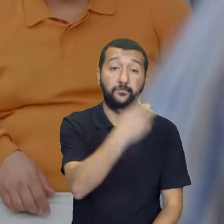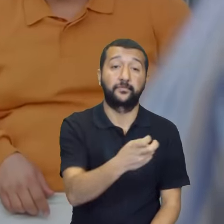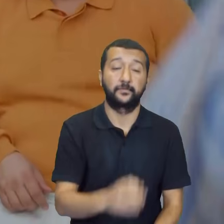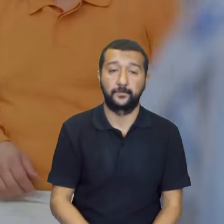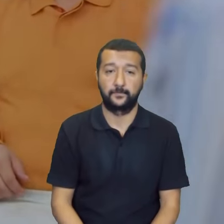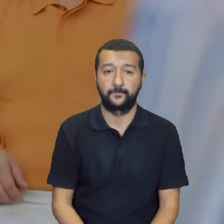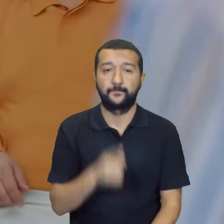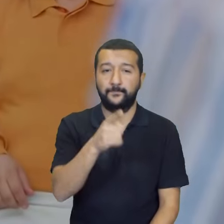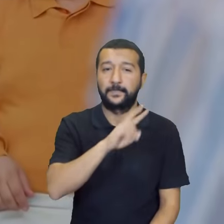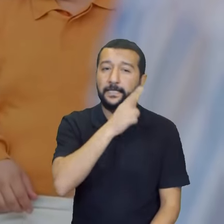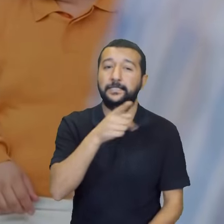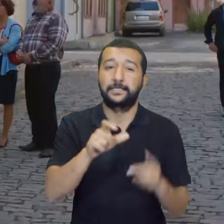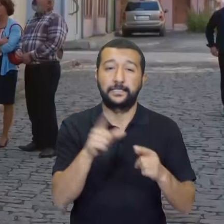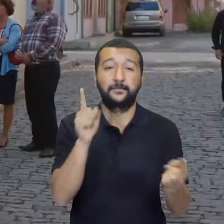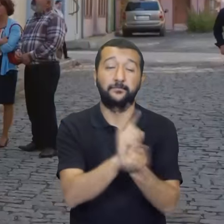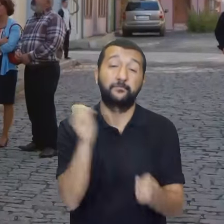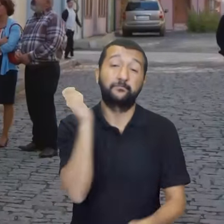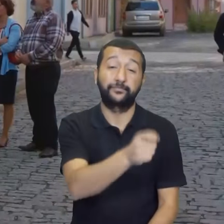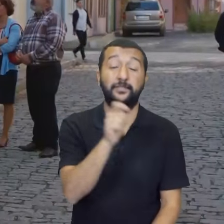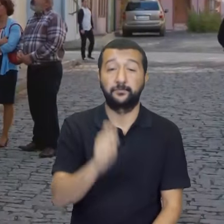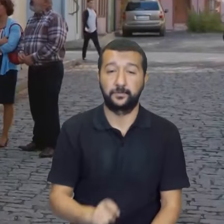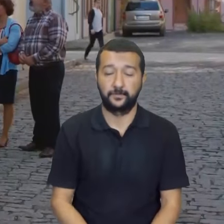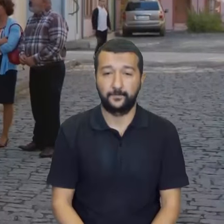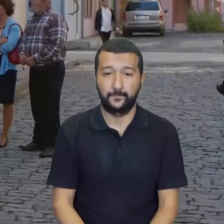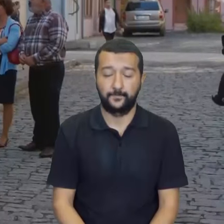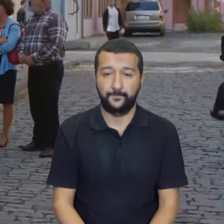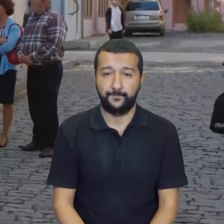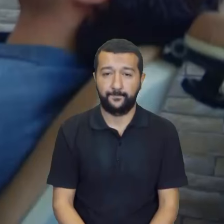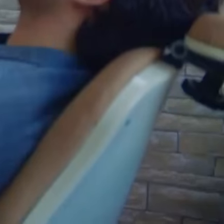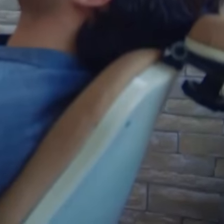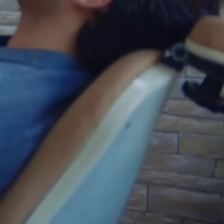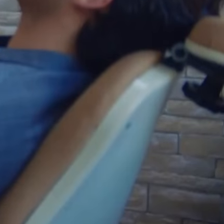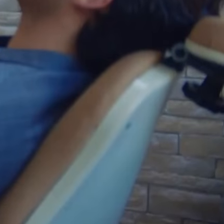ya. Yazık Şener buna tur bindirmiş.